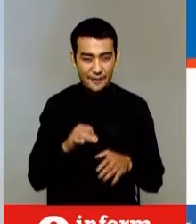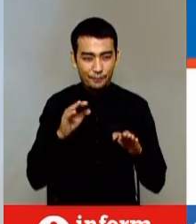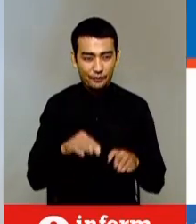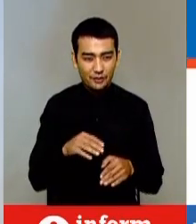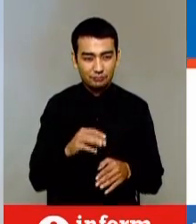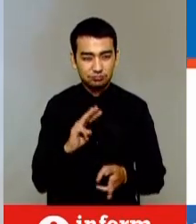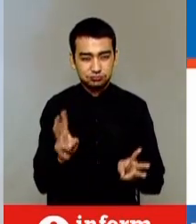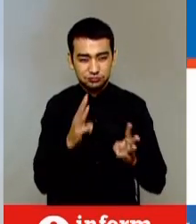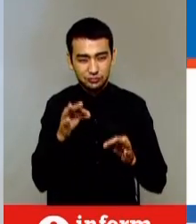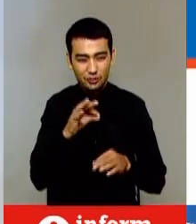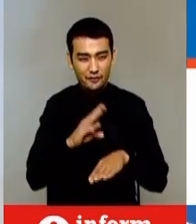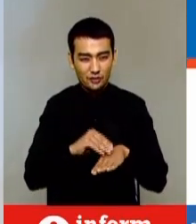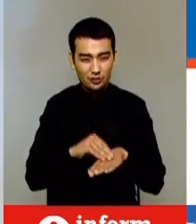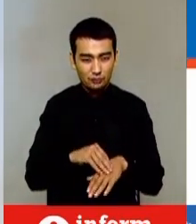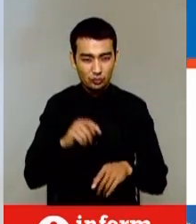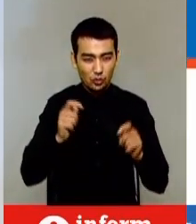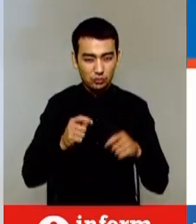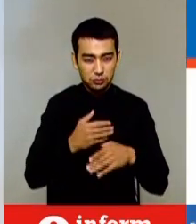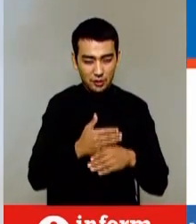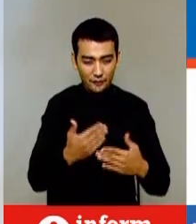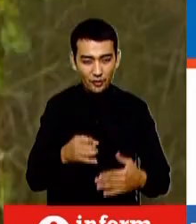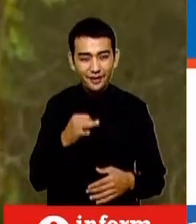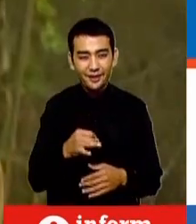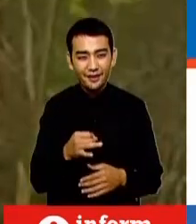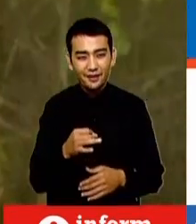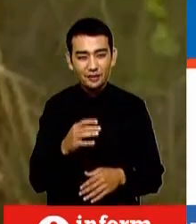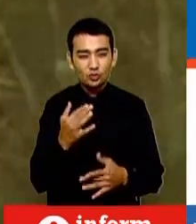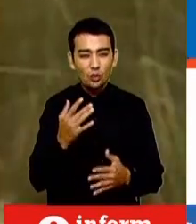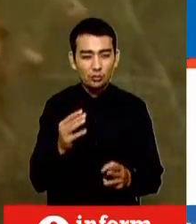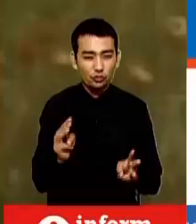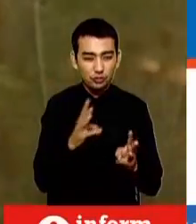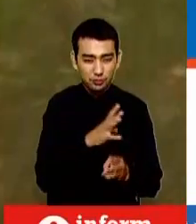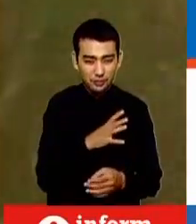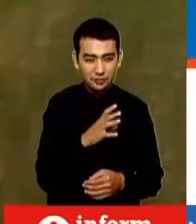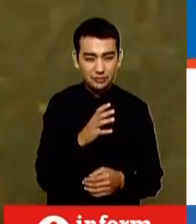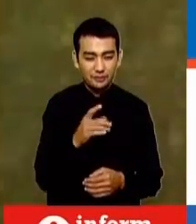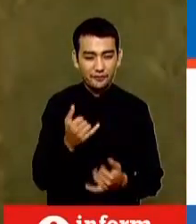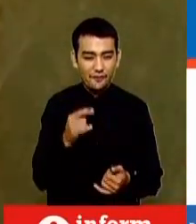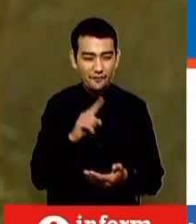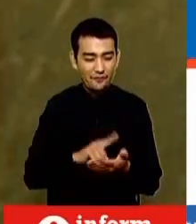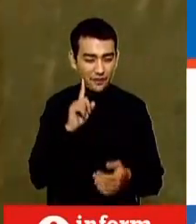подмогу пожарным ночью пришел дождь. Площадь возгорания пока неизвестна, но угроза миновала,